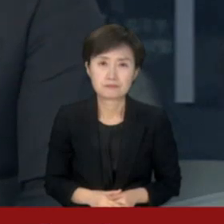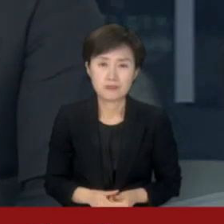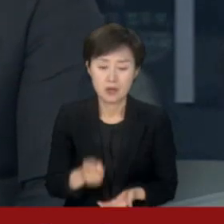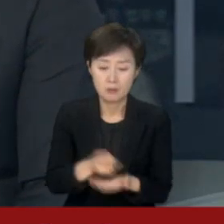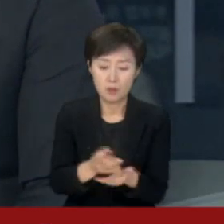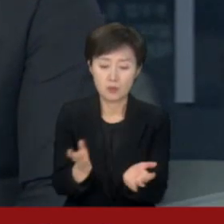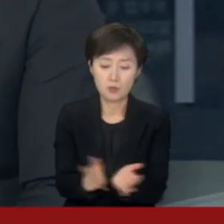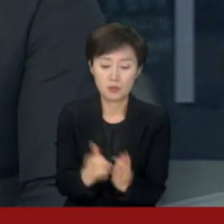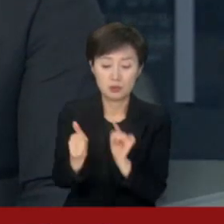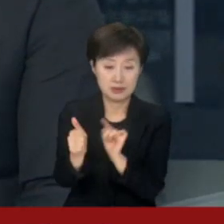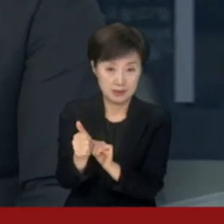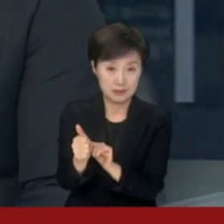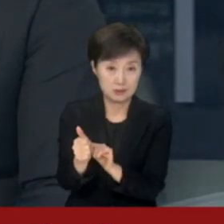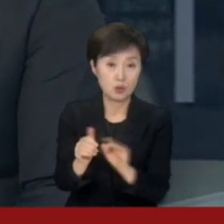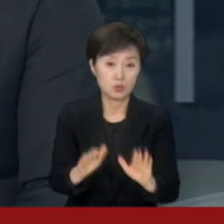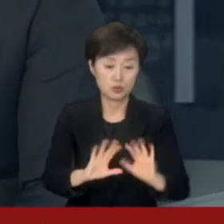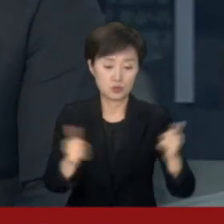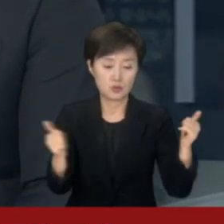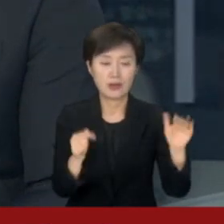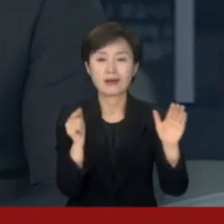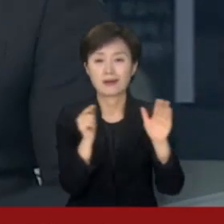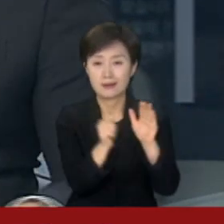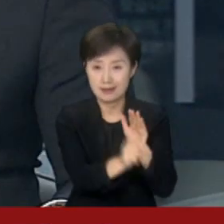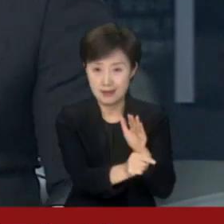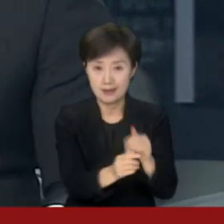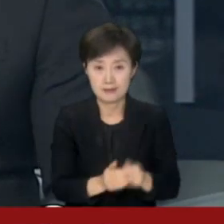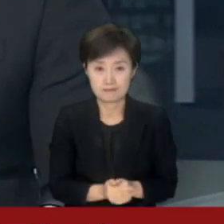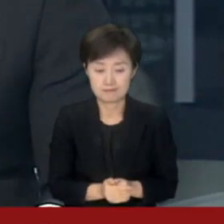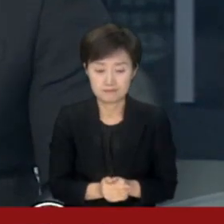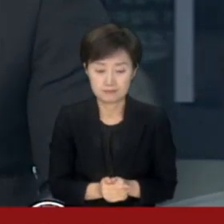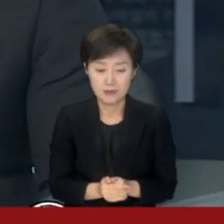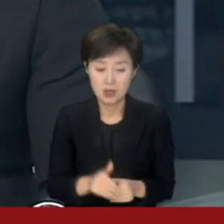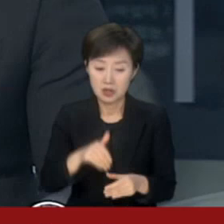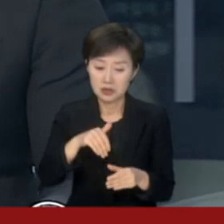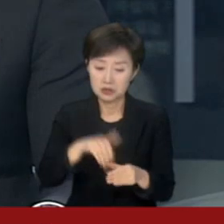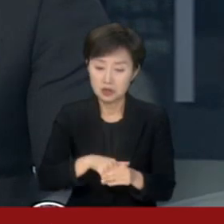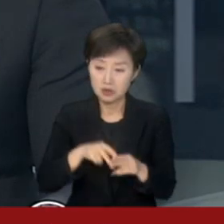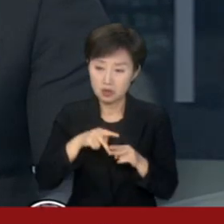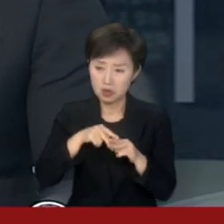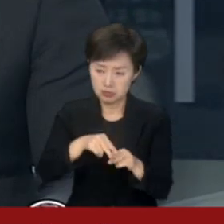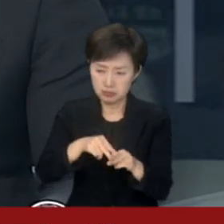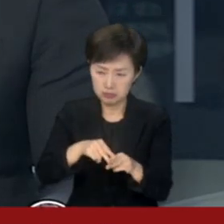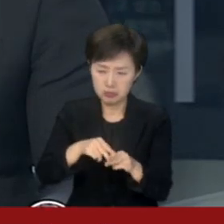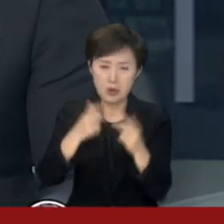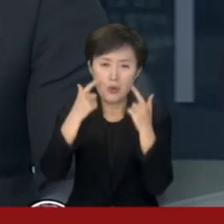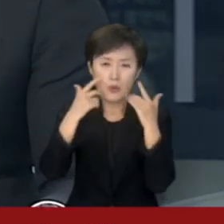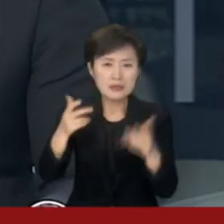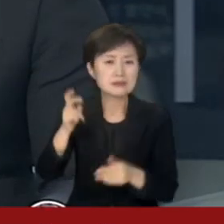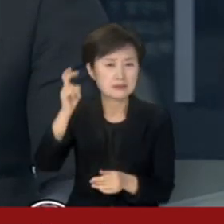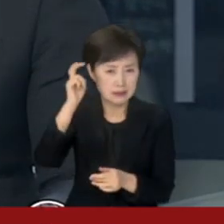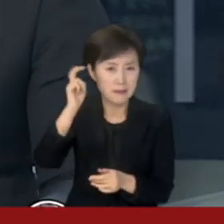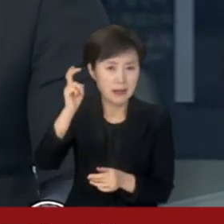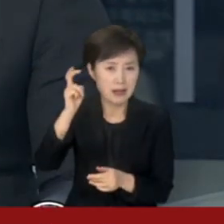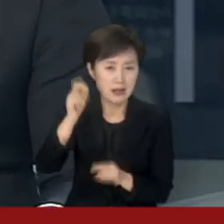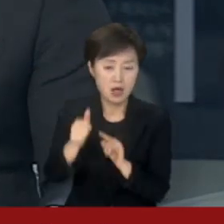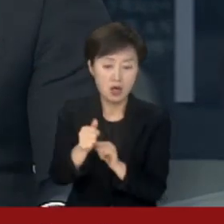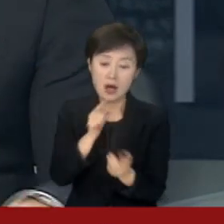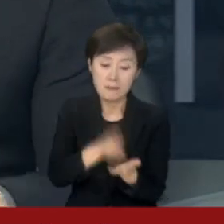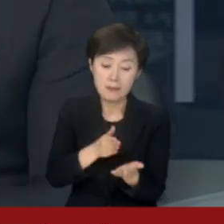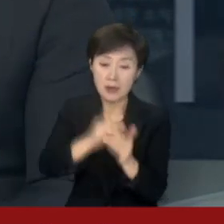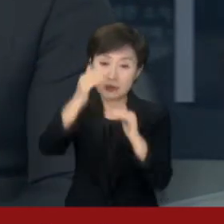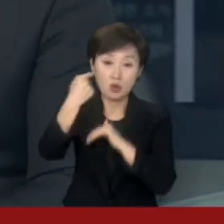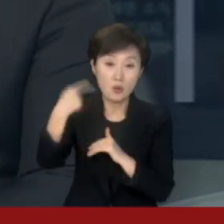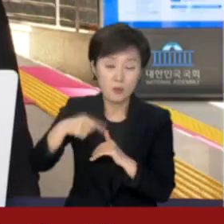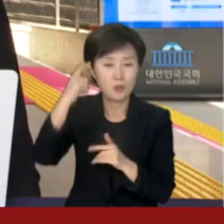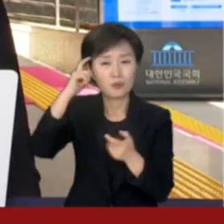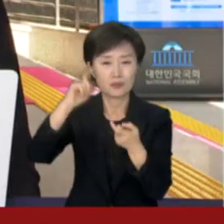한동훈 법무부 장관이 오늘 국회를 찾습니다. 총선 출마설이 가시화하고 있는 만큼 어떤 발언이 나올지 주목되는데요. 국회에